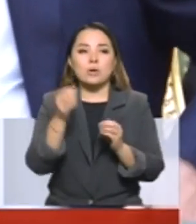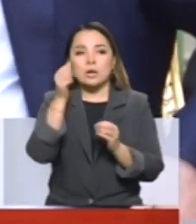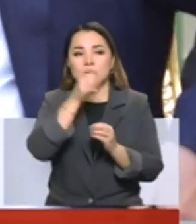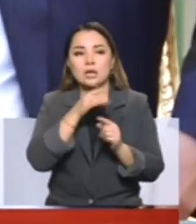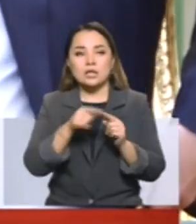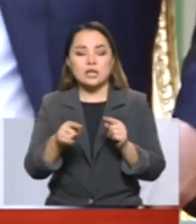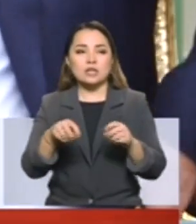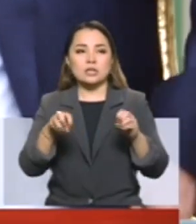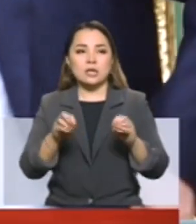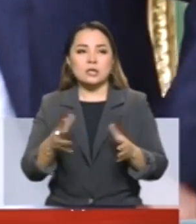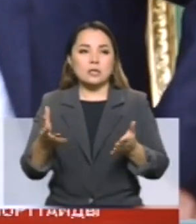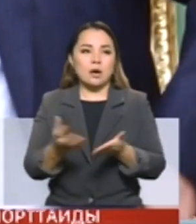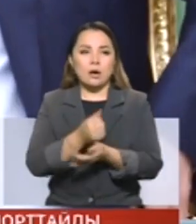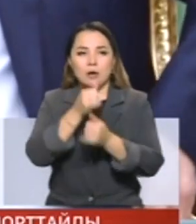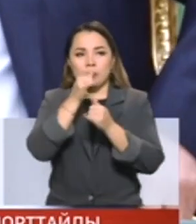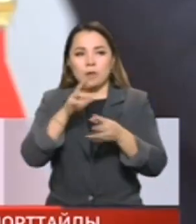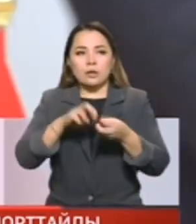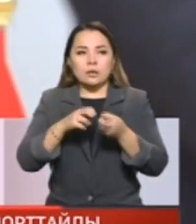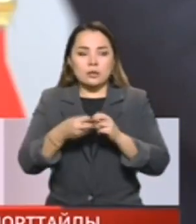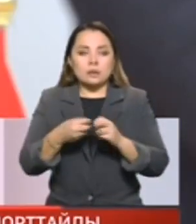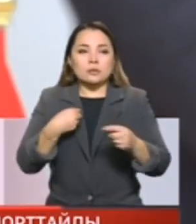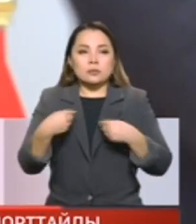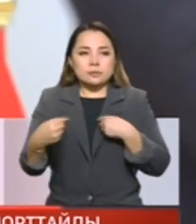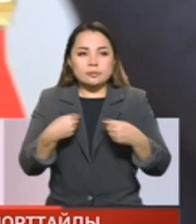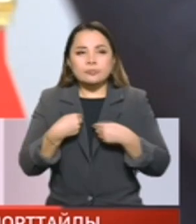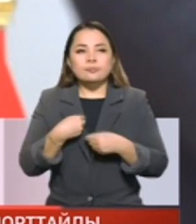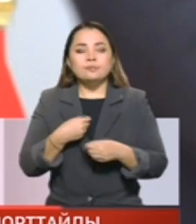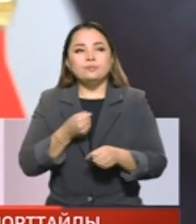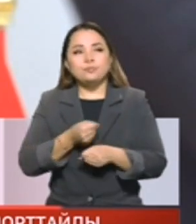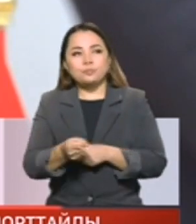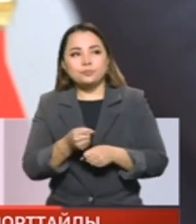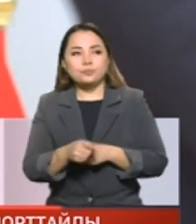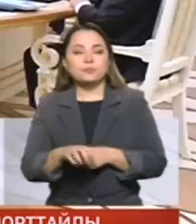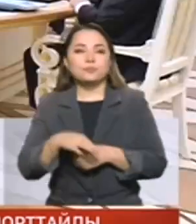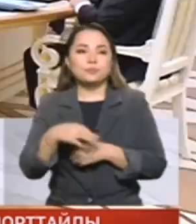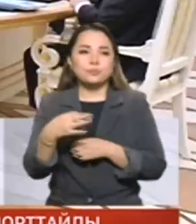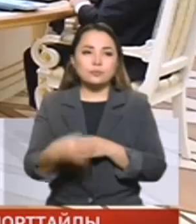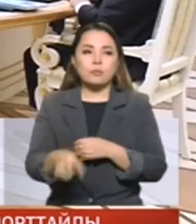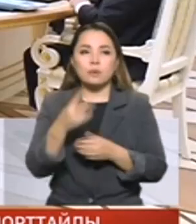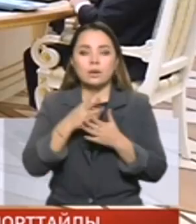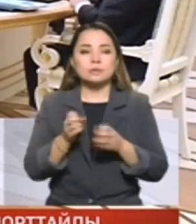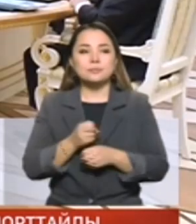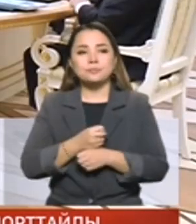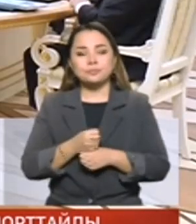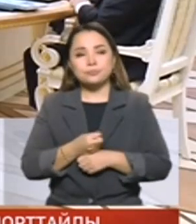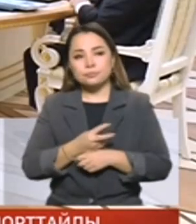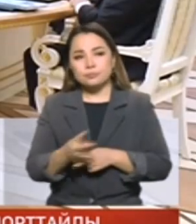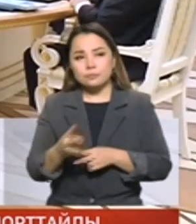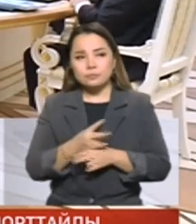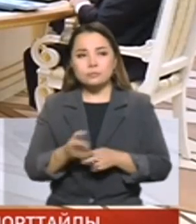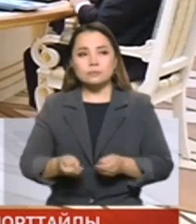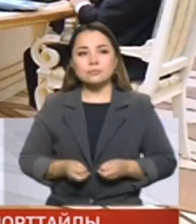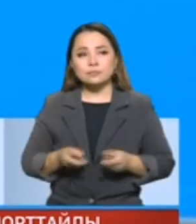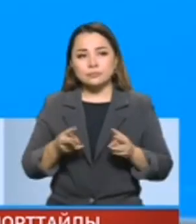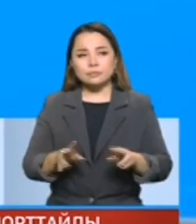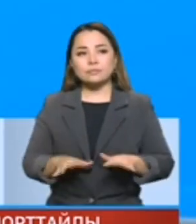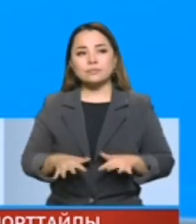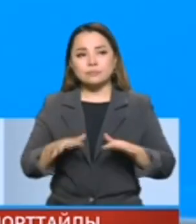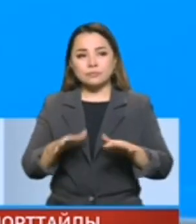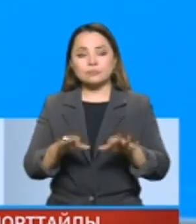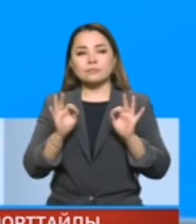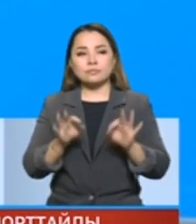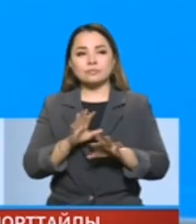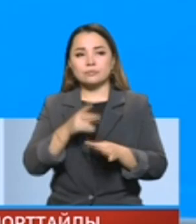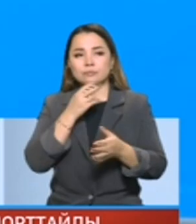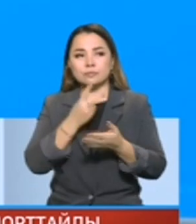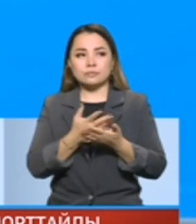шешімін таппаған өзекті мәселелерді зорлық-зомбылық көрсету және лаңкестік әдістер арқылы шешу мүлдем дұрыс